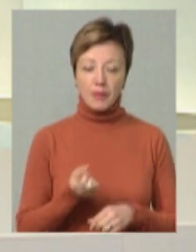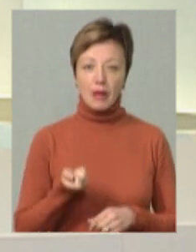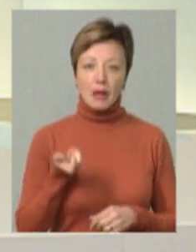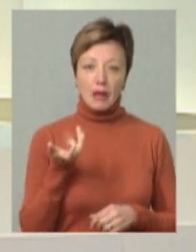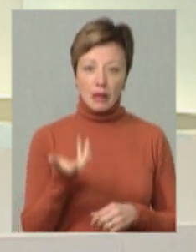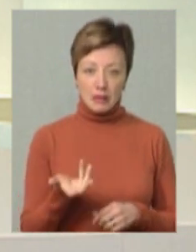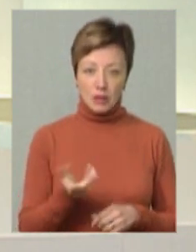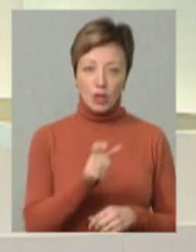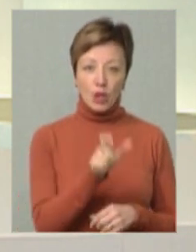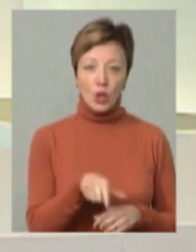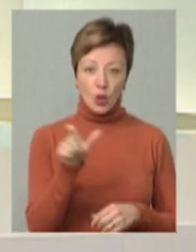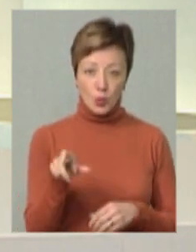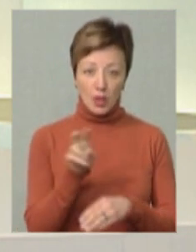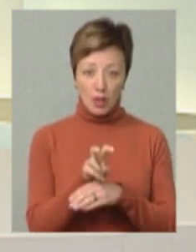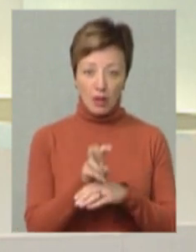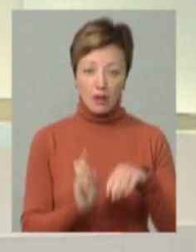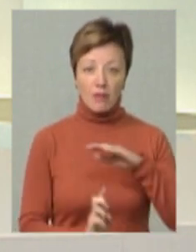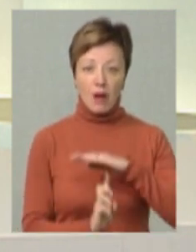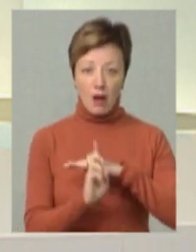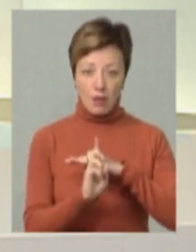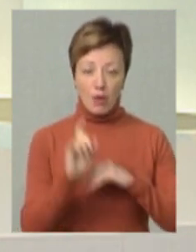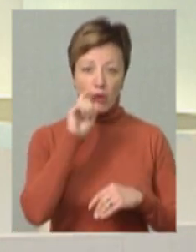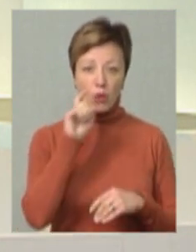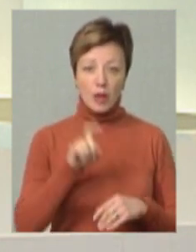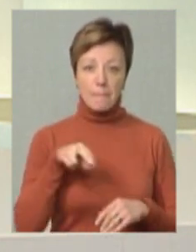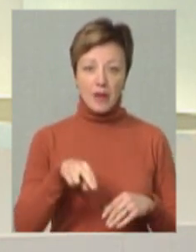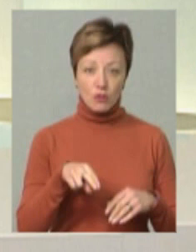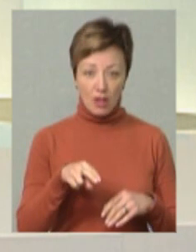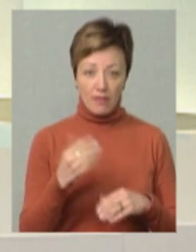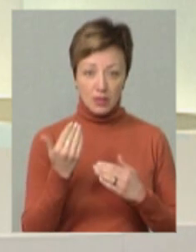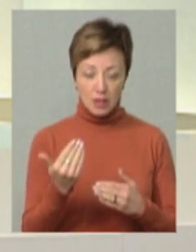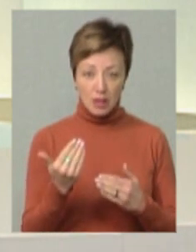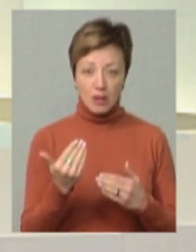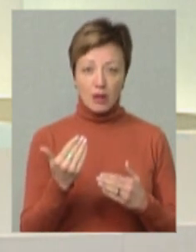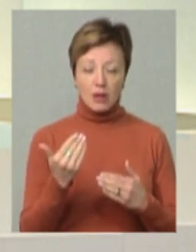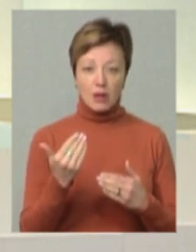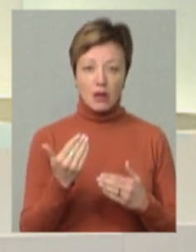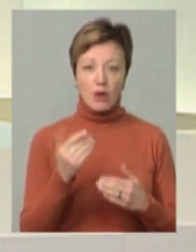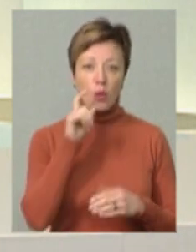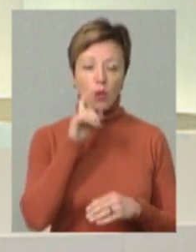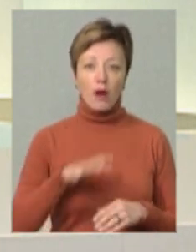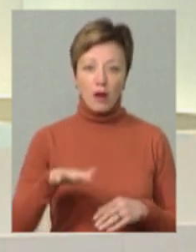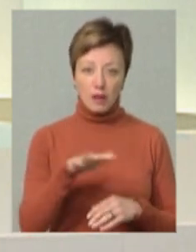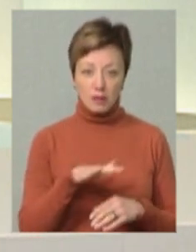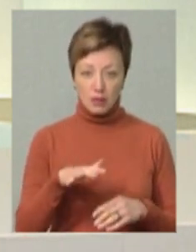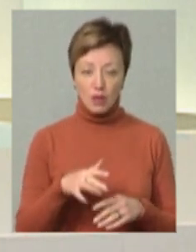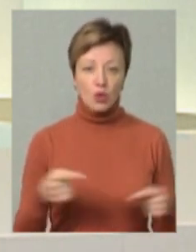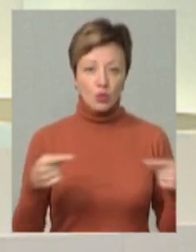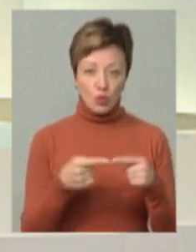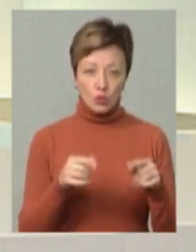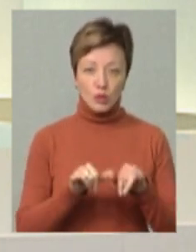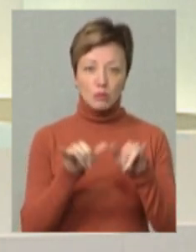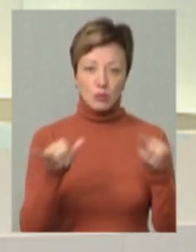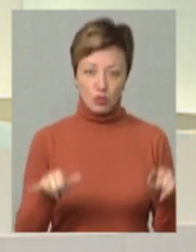Кількість парафіян в храмах Української православної церкви або Православної церкви України без сумніву